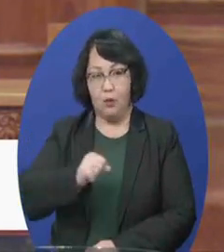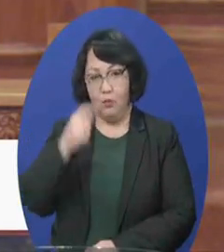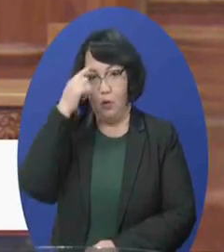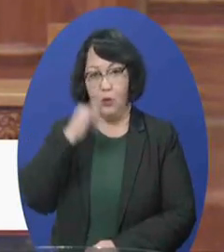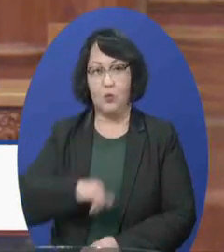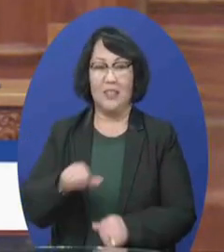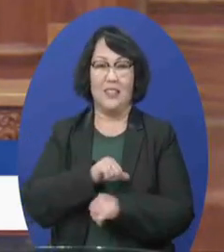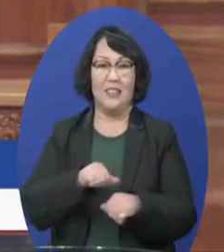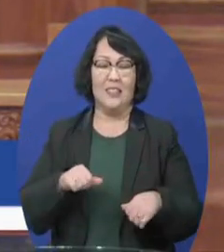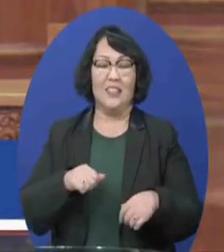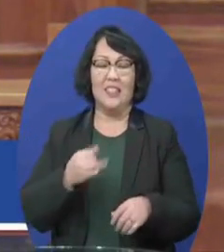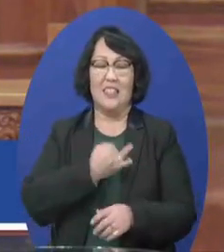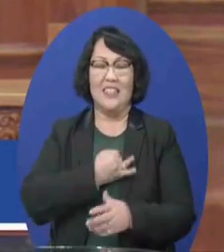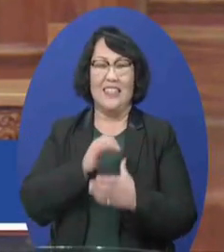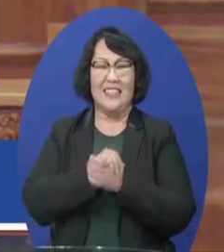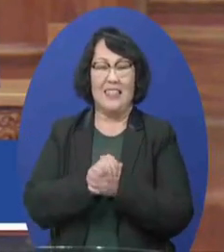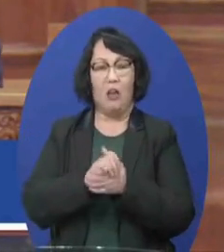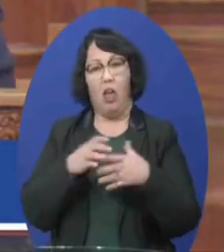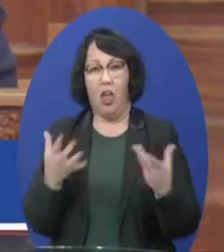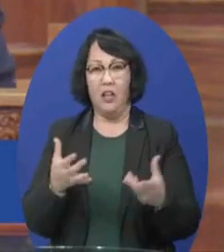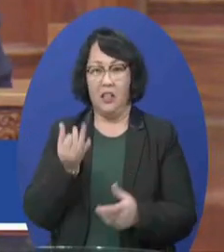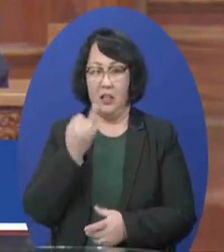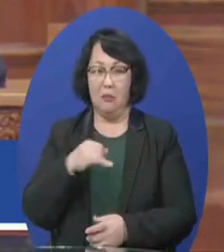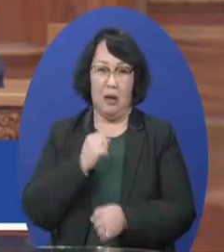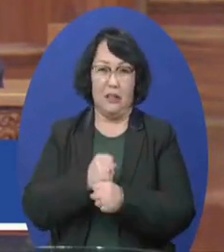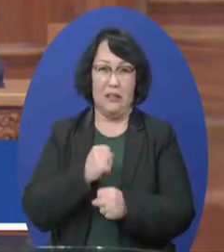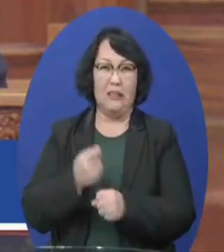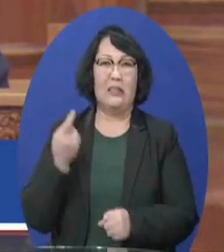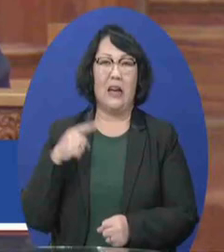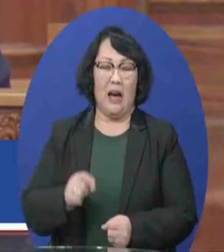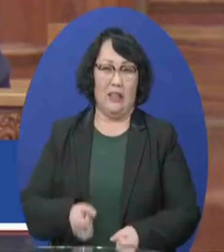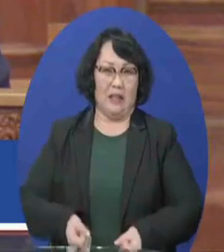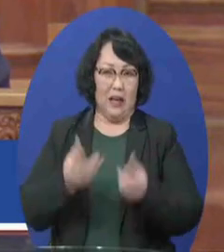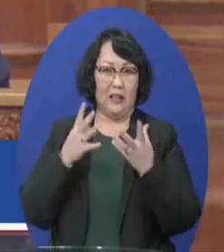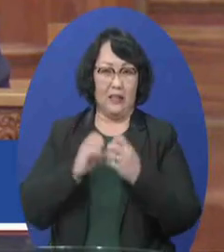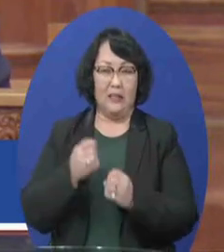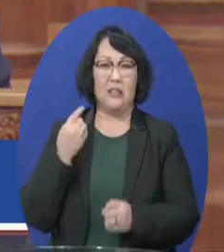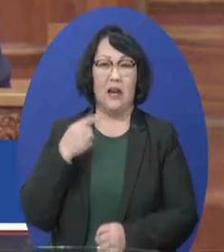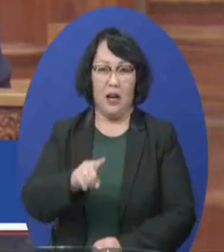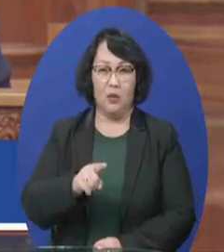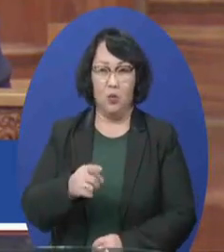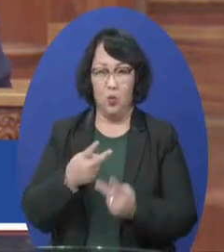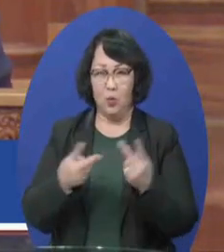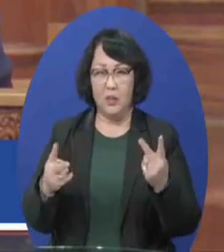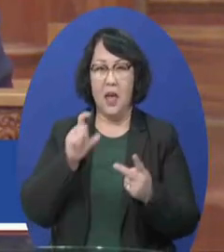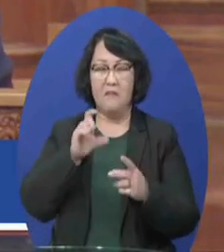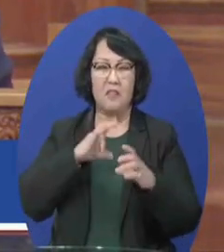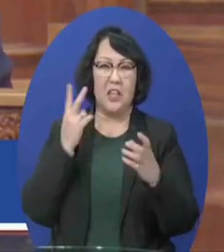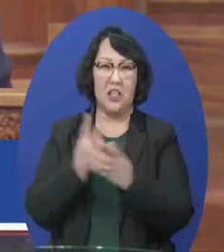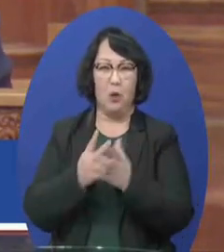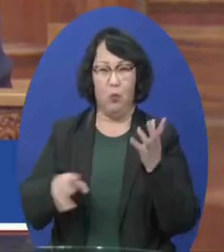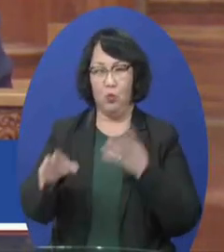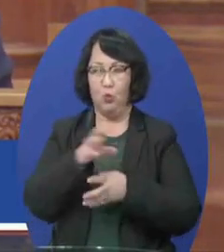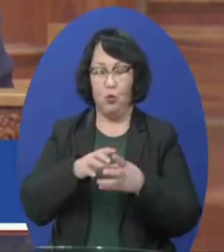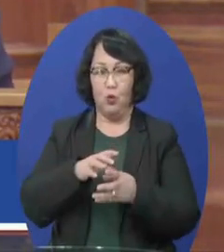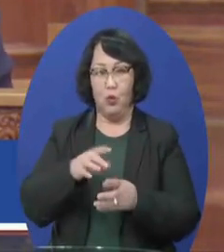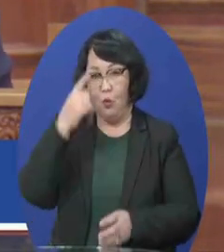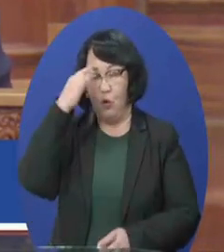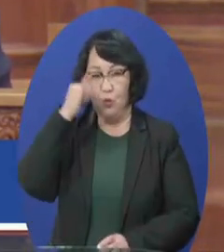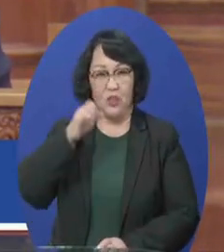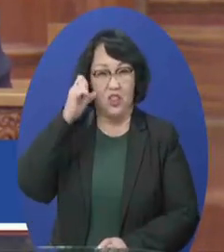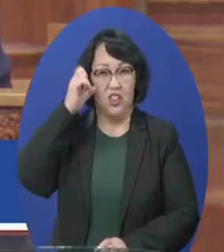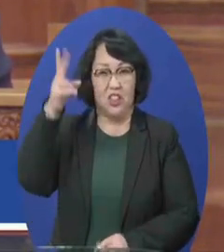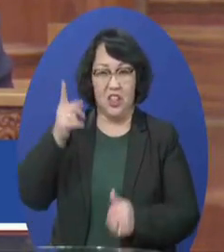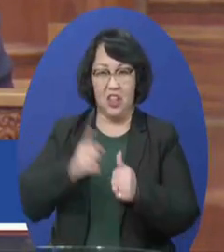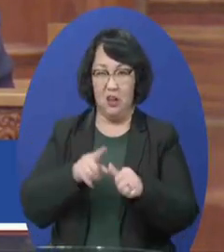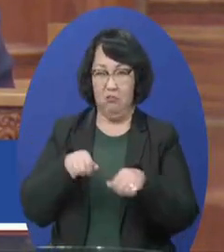ихтгэл найдварыг өсвөрдүүлэх ийм үйлдэл яагаад хийх болвоо? Үндэсний ийм нэгдлийг босноолох Монгол улсын ерөнхийлөгчийг илэрхий